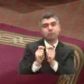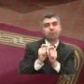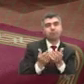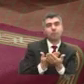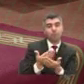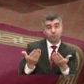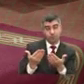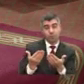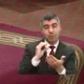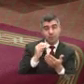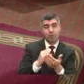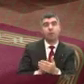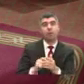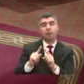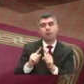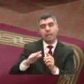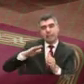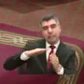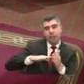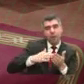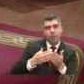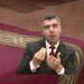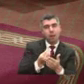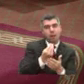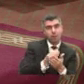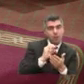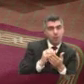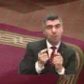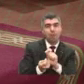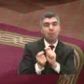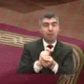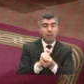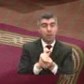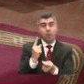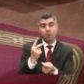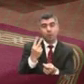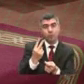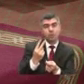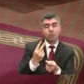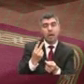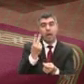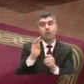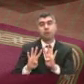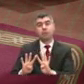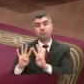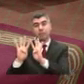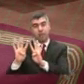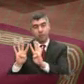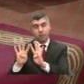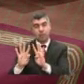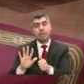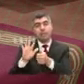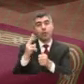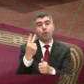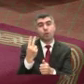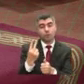الخامسه والسادسه ابتدائي والاعدادي، 23 كتاب السنه الاولى والثانيه اللي بدينا بهم في 2018، 26 كتاب مدرسي